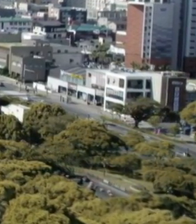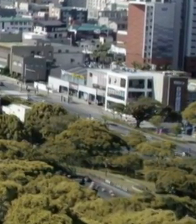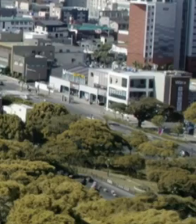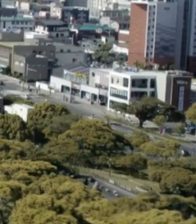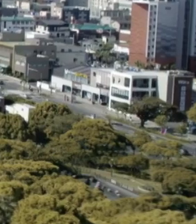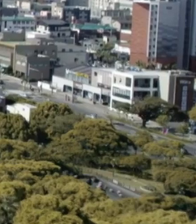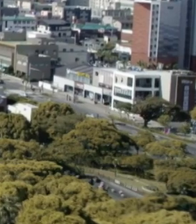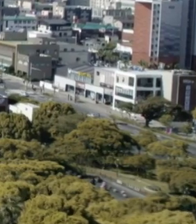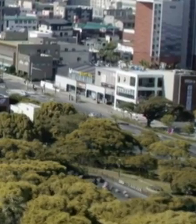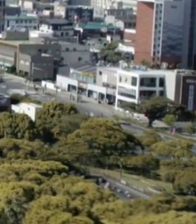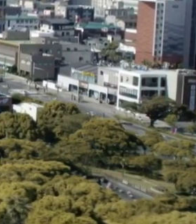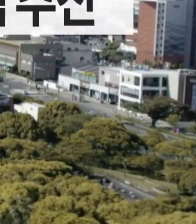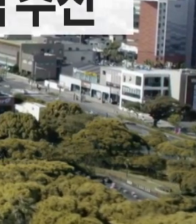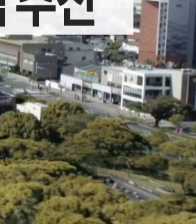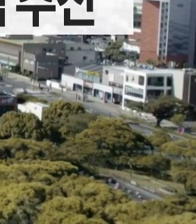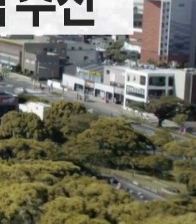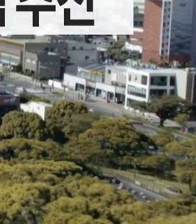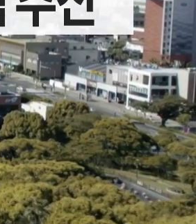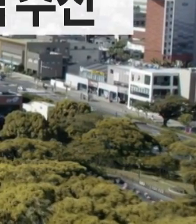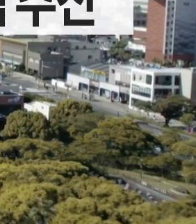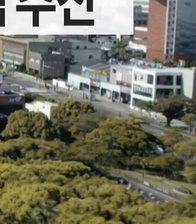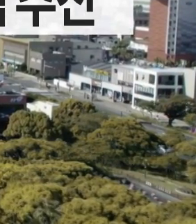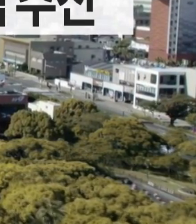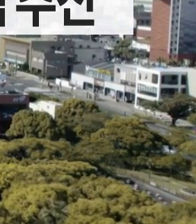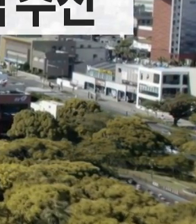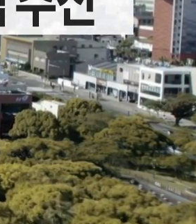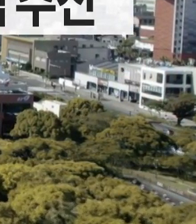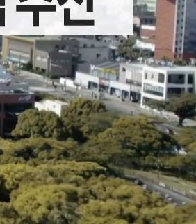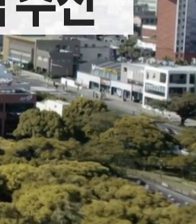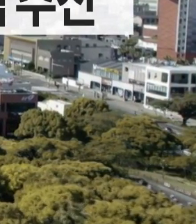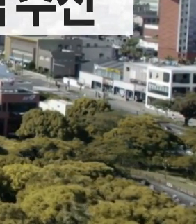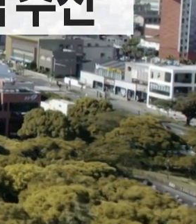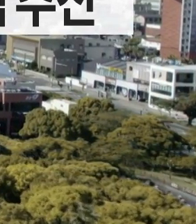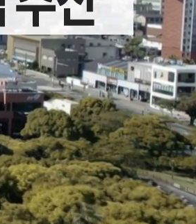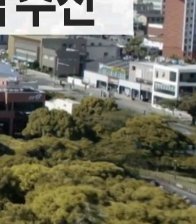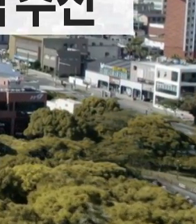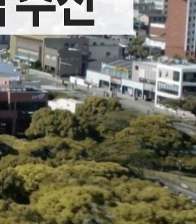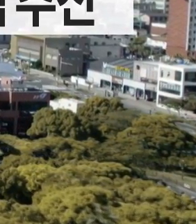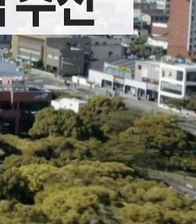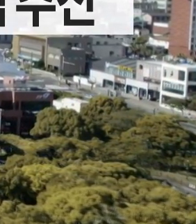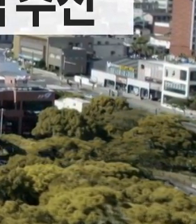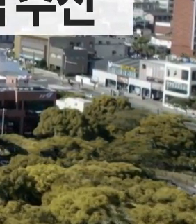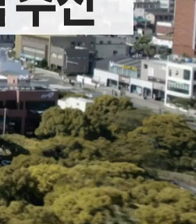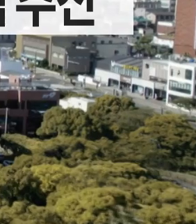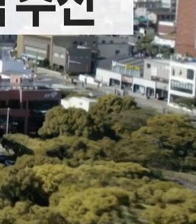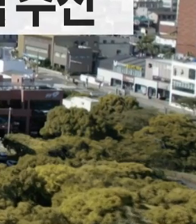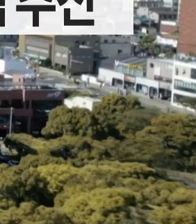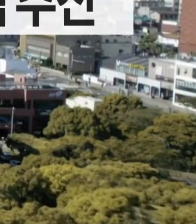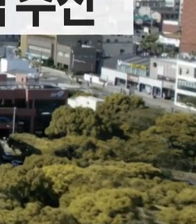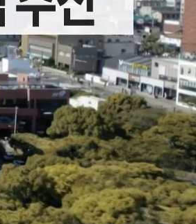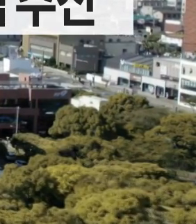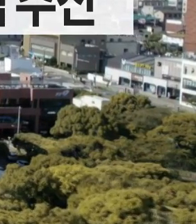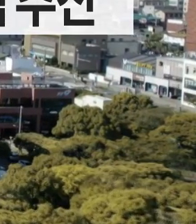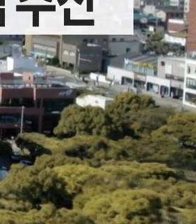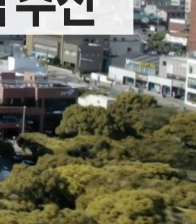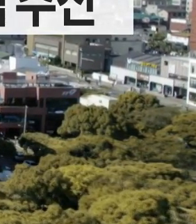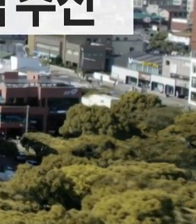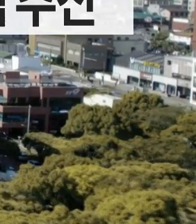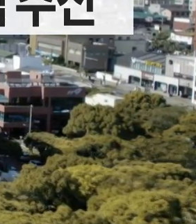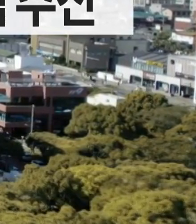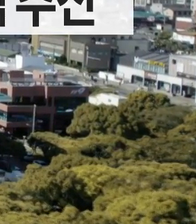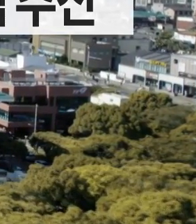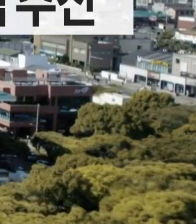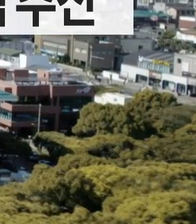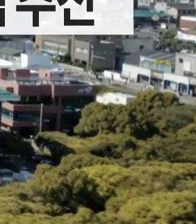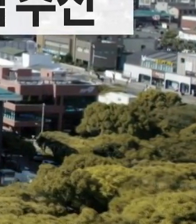뜻깊은 행사가 열렸습니다. 제주도가 연 30만 원의 임대주택과 출산 시 500만 원 지원 등 파격적인